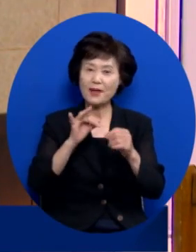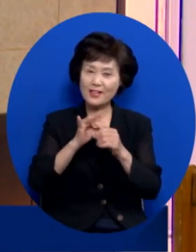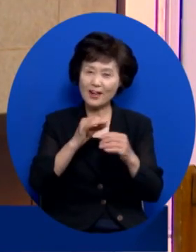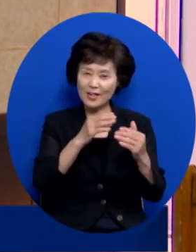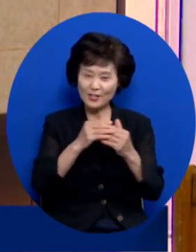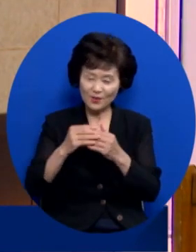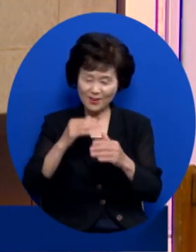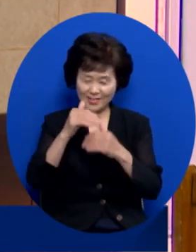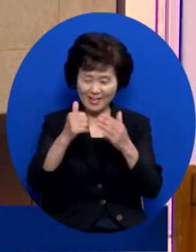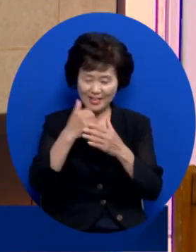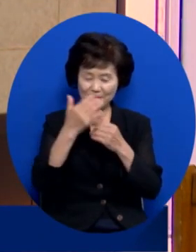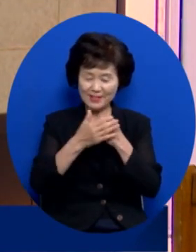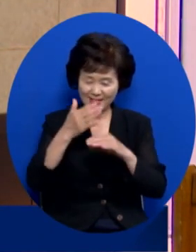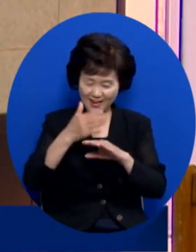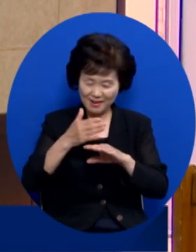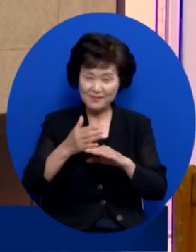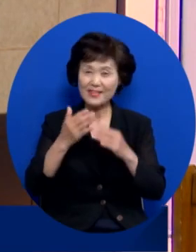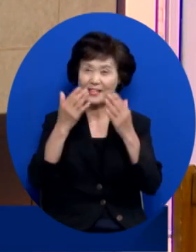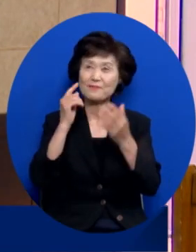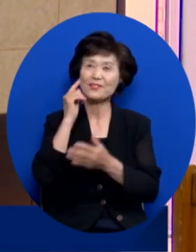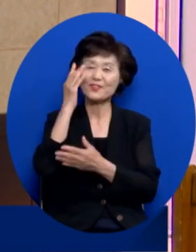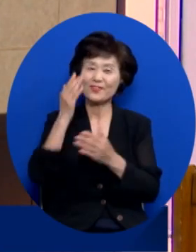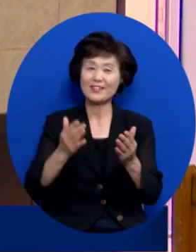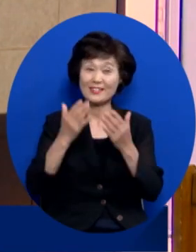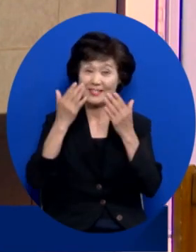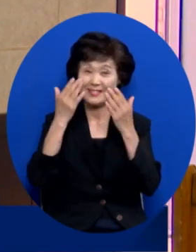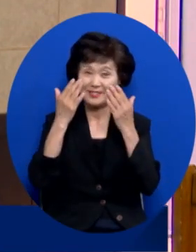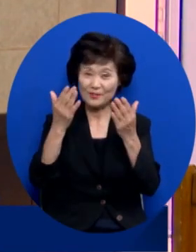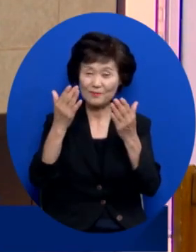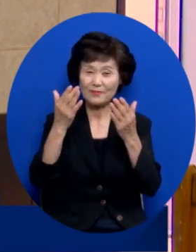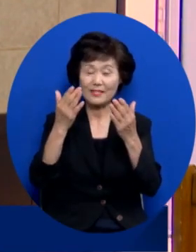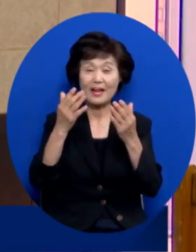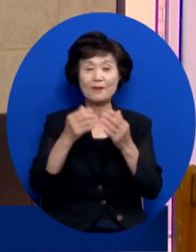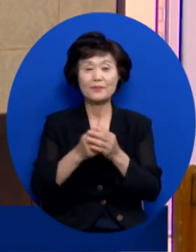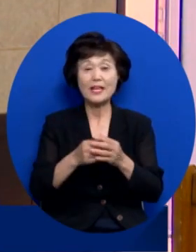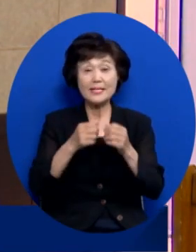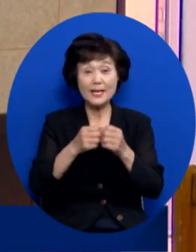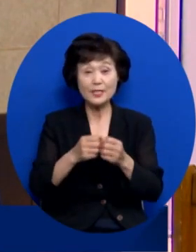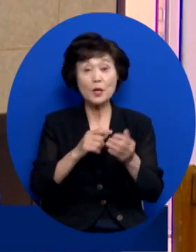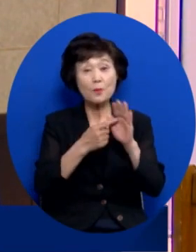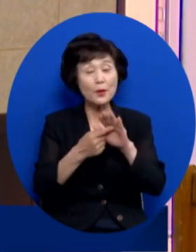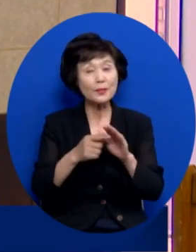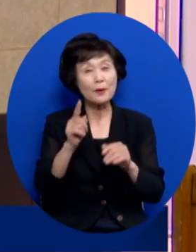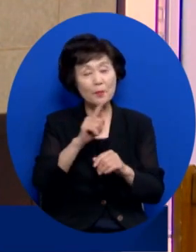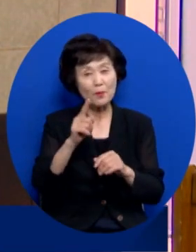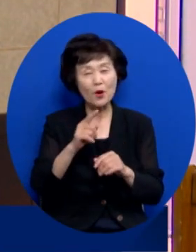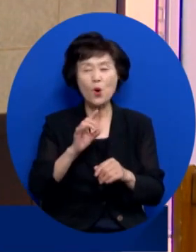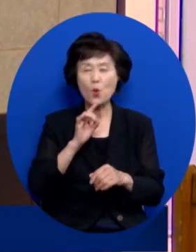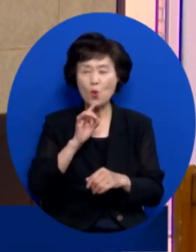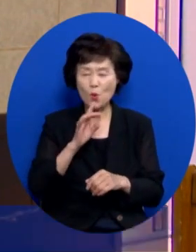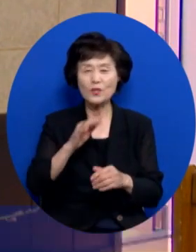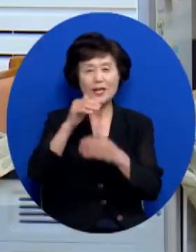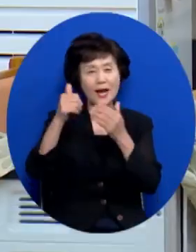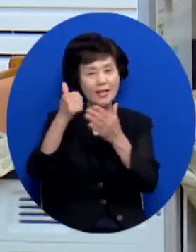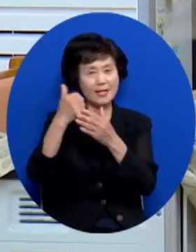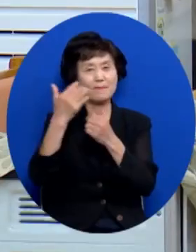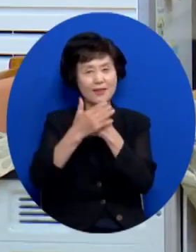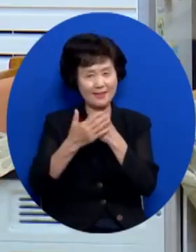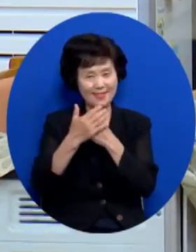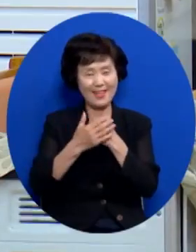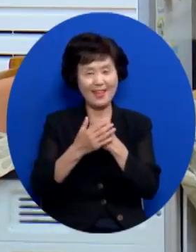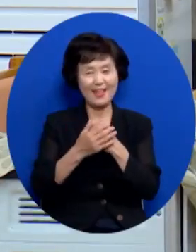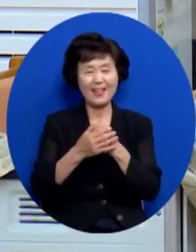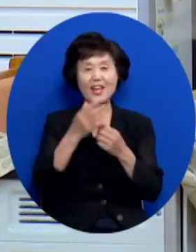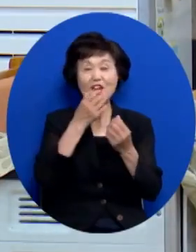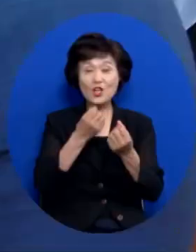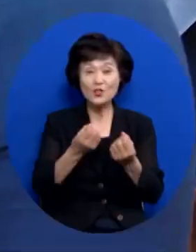크게 감사하고 영광을 돌리면서 구체적으로 표현한다면 오직 하나님의 은혜였습니다. 축하